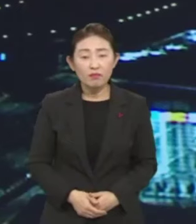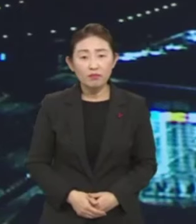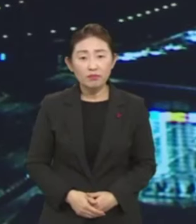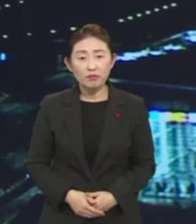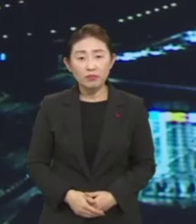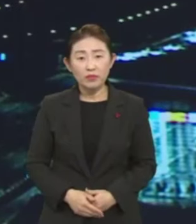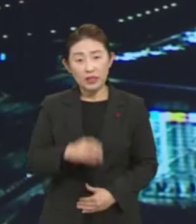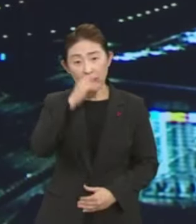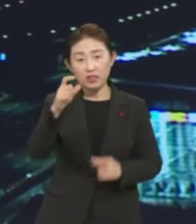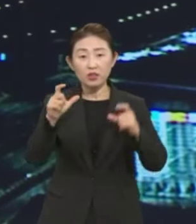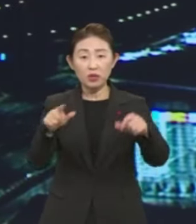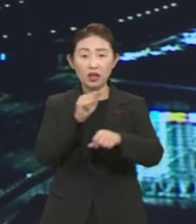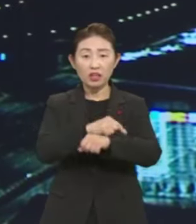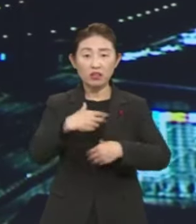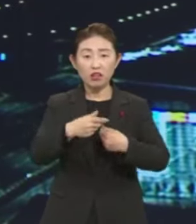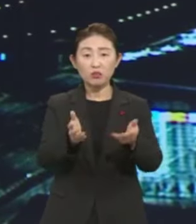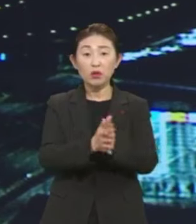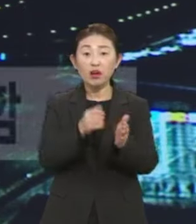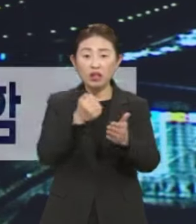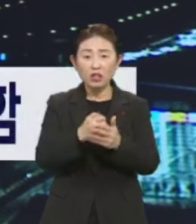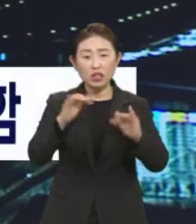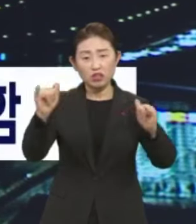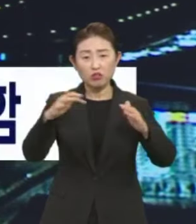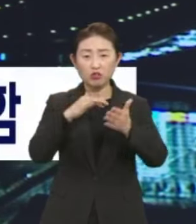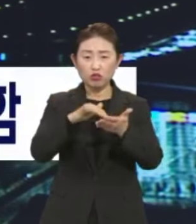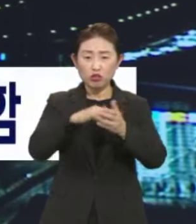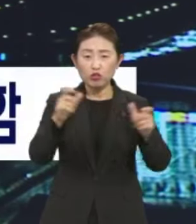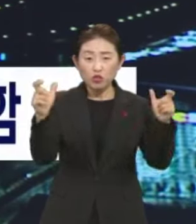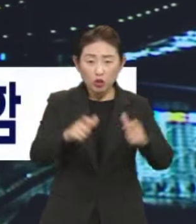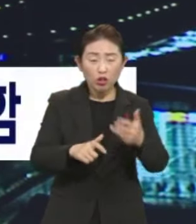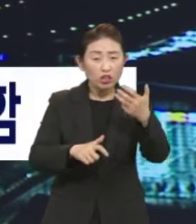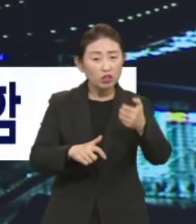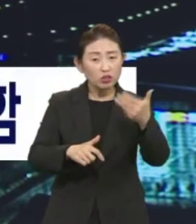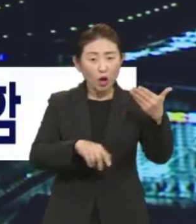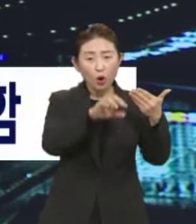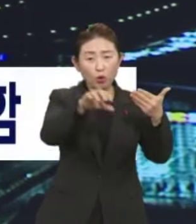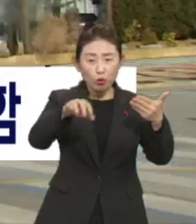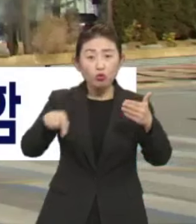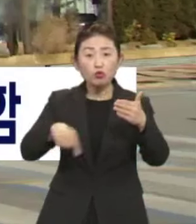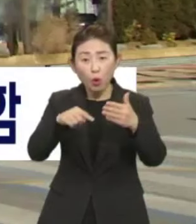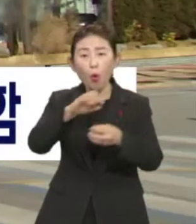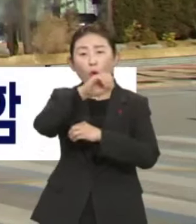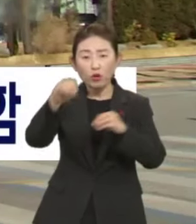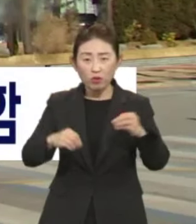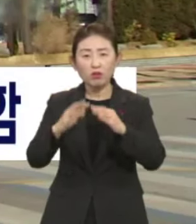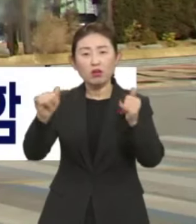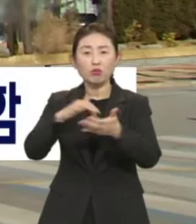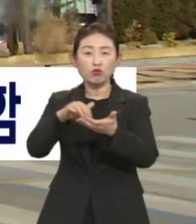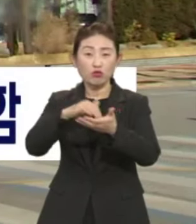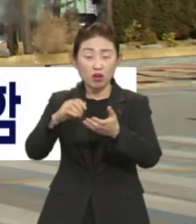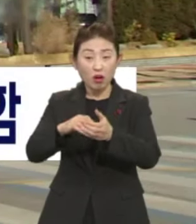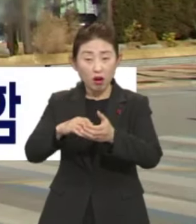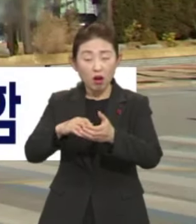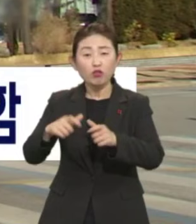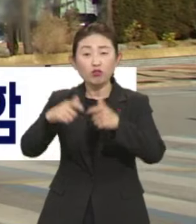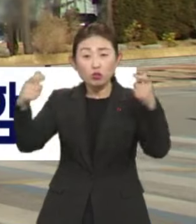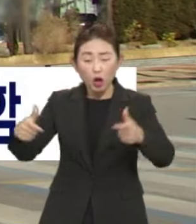판시했습니다 예산군은 행정안전부가 지정한 인구 감소 지역 여든 아홉 곳 가운데 인구가 증가한 아홉 곳에